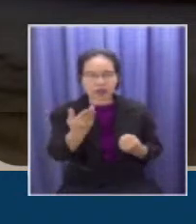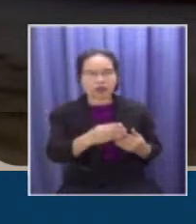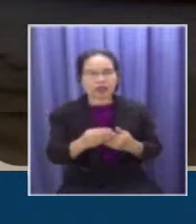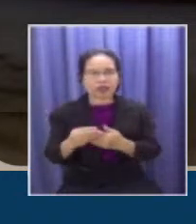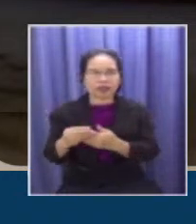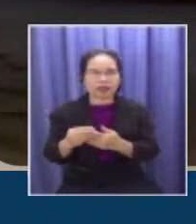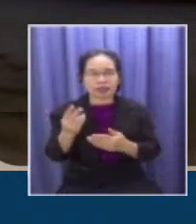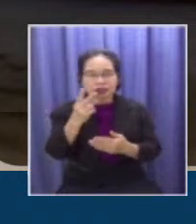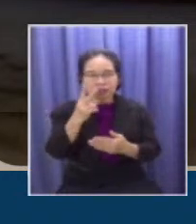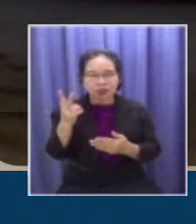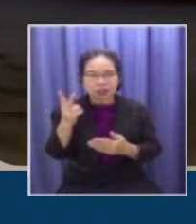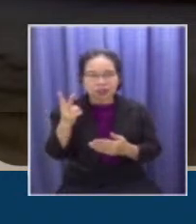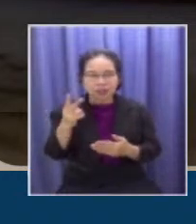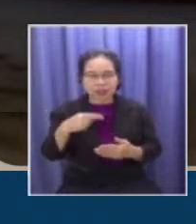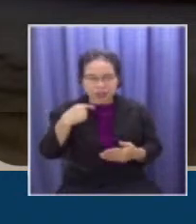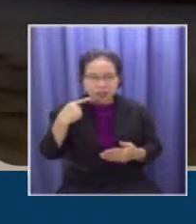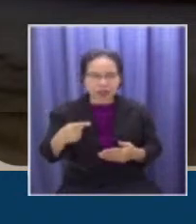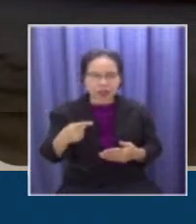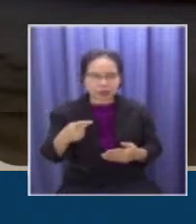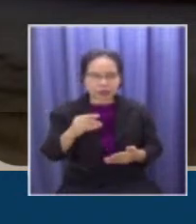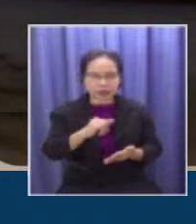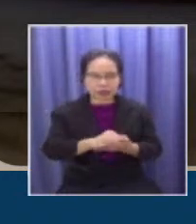adi ya owia kwan mpo wo ho